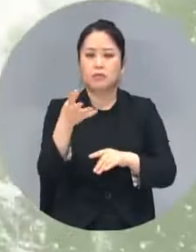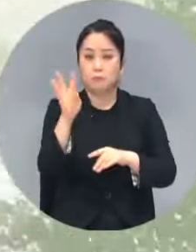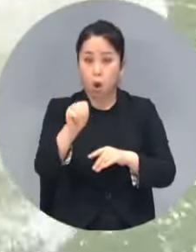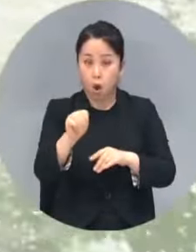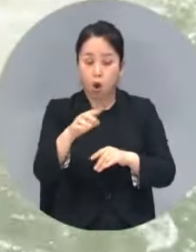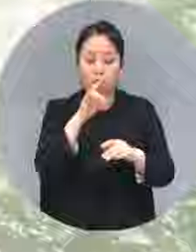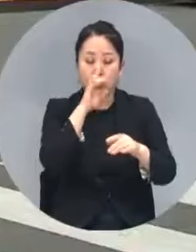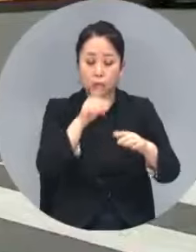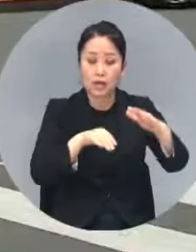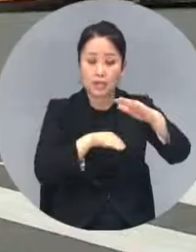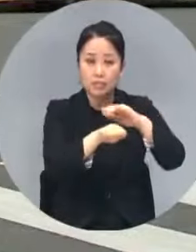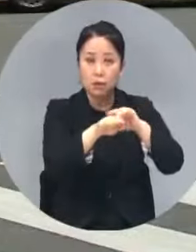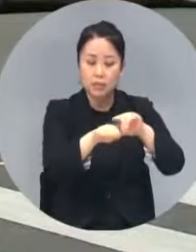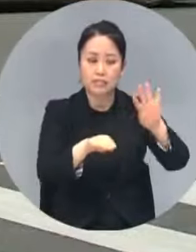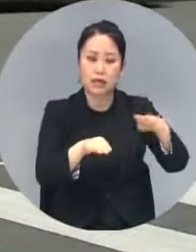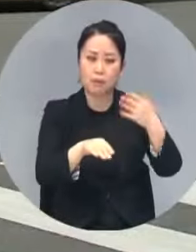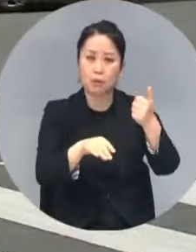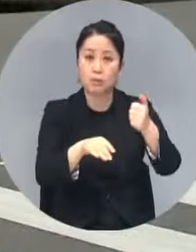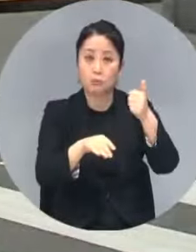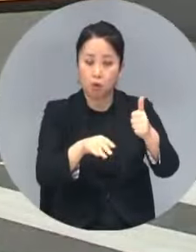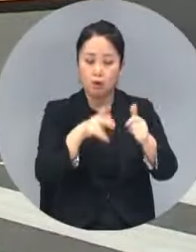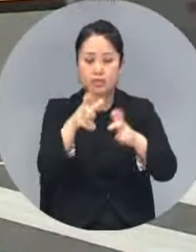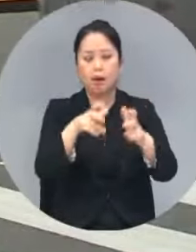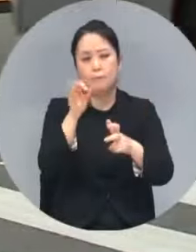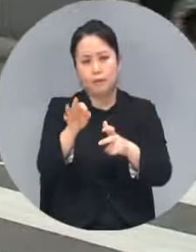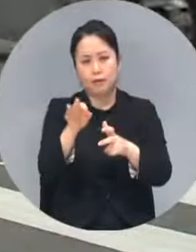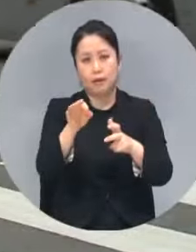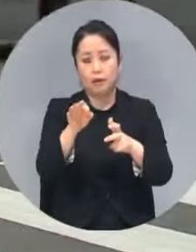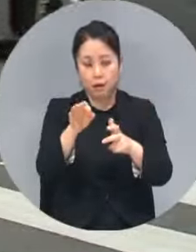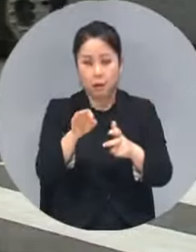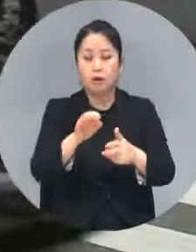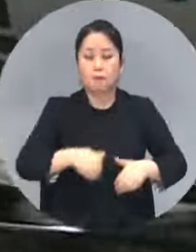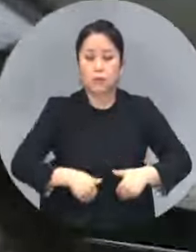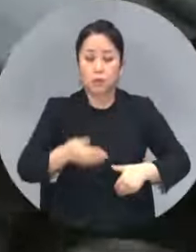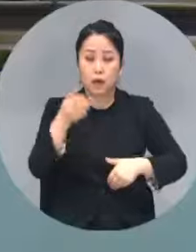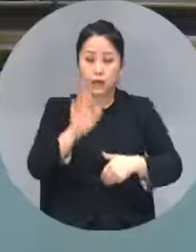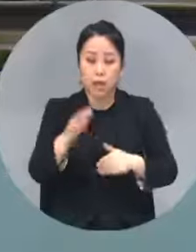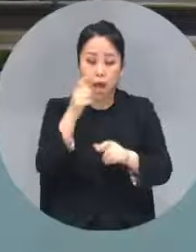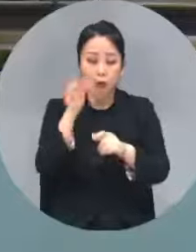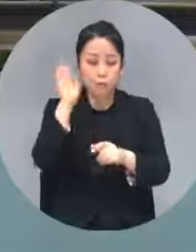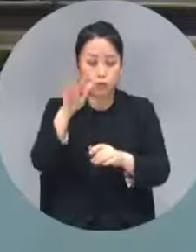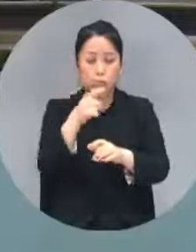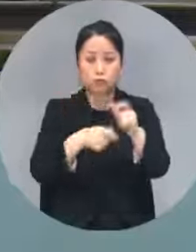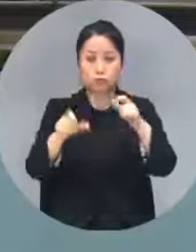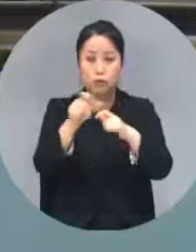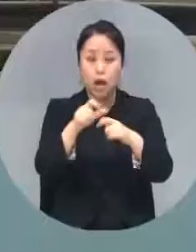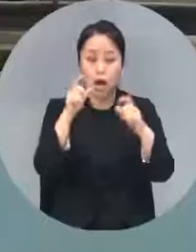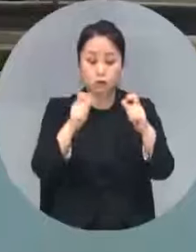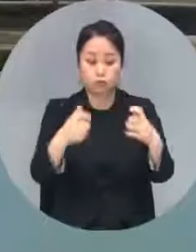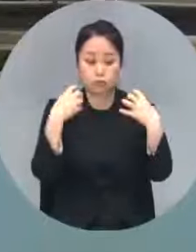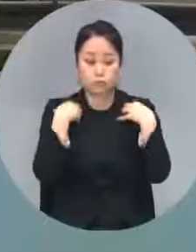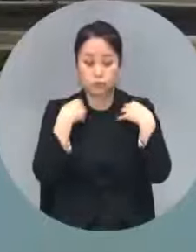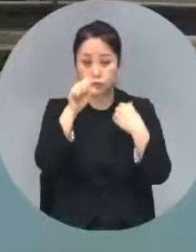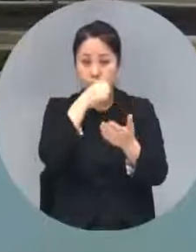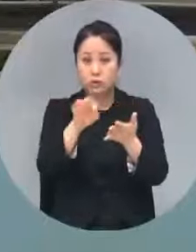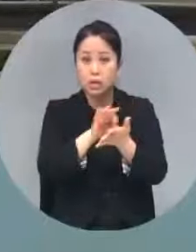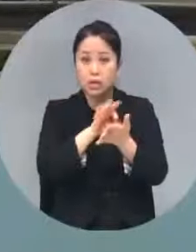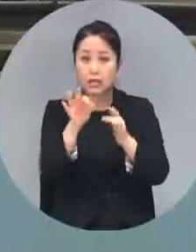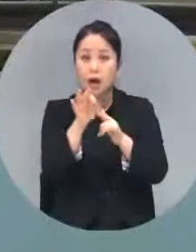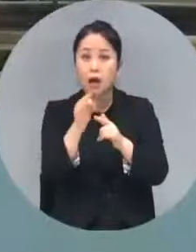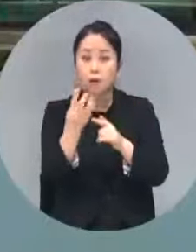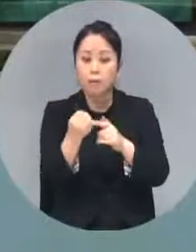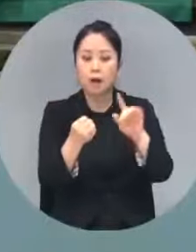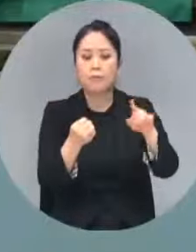지하차도는 455억 원의 사업비가 투입되는데 앞으로 추가로 들어가야 할 예 100억원이